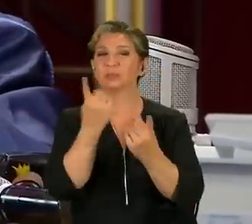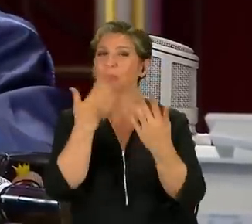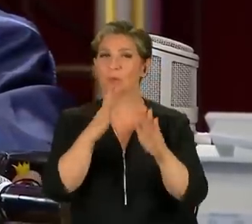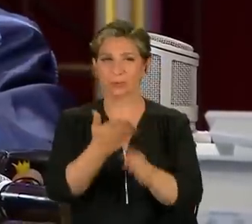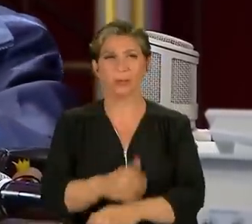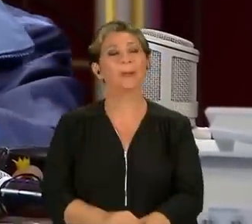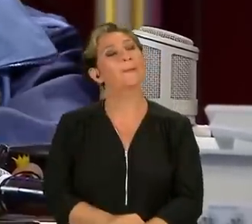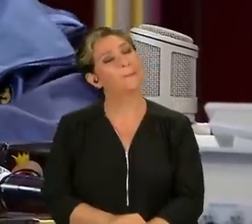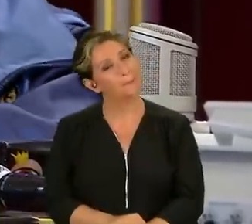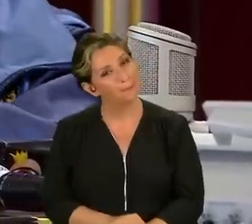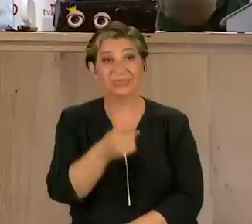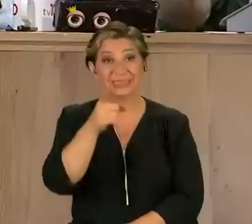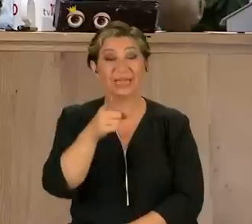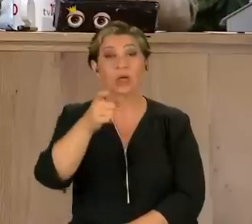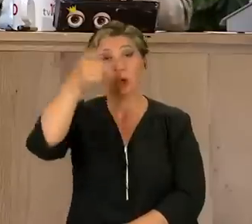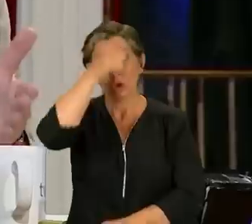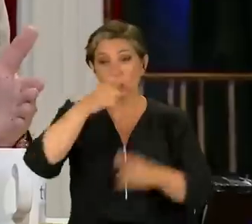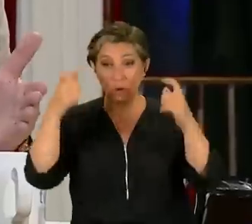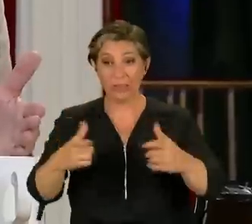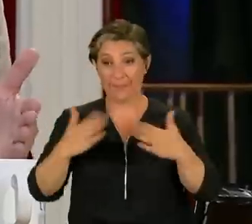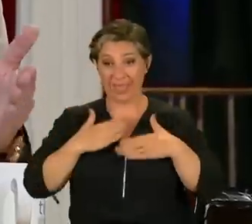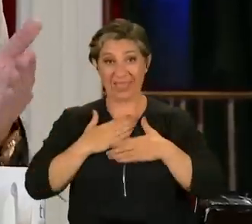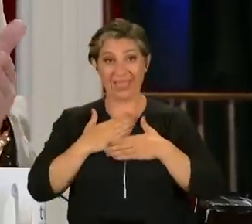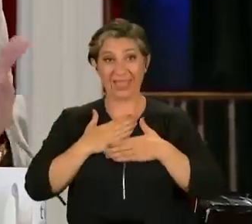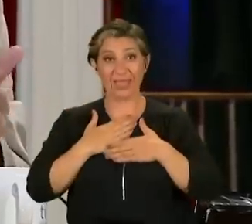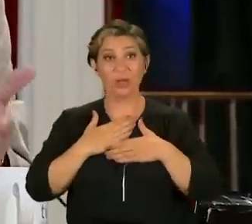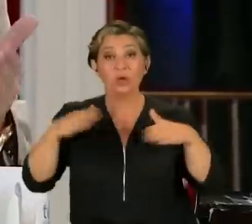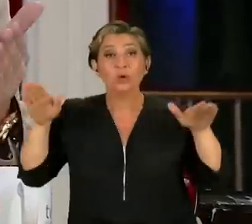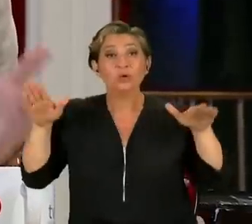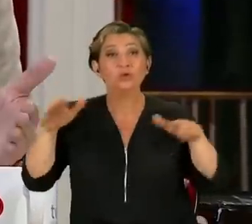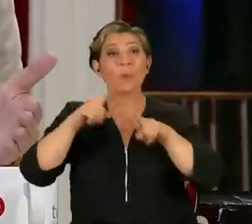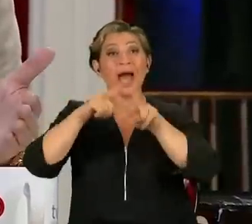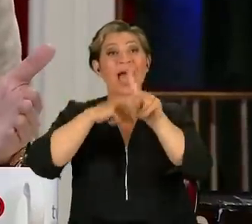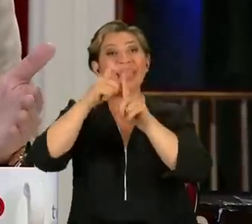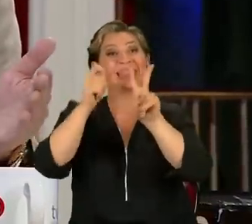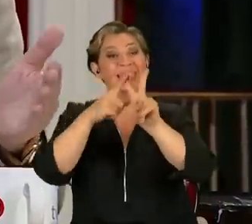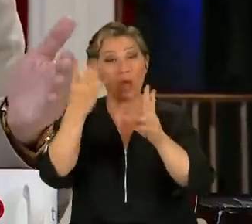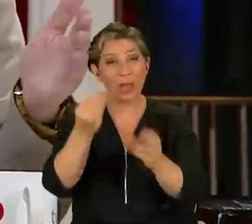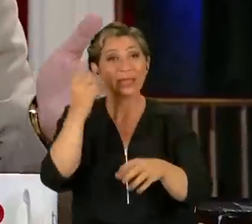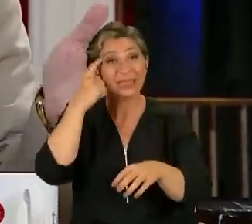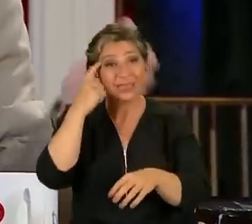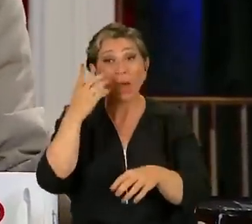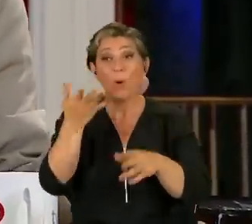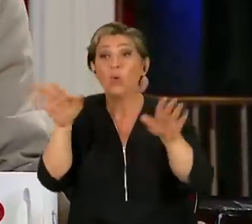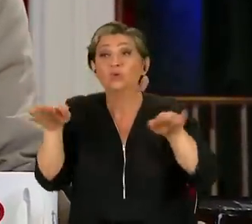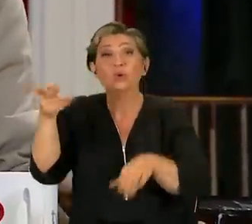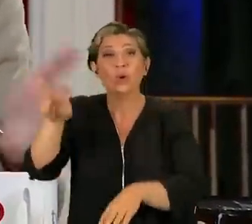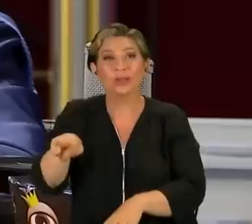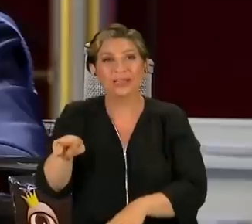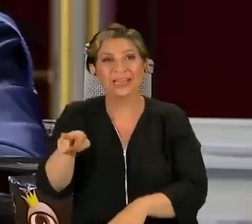yok. Peki demişsin ki Türkiye beni kuşum Aydın olarak tanıdı ama o kuş